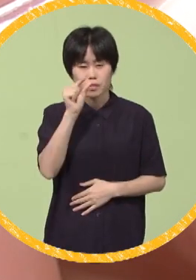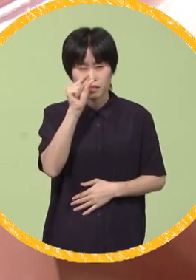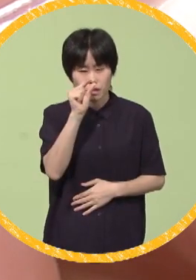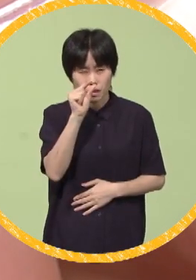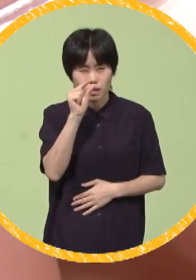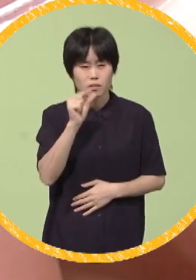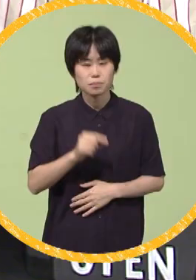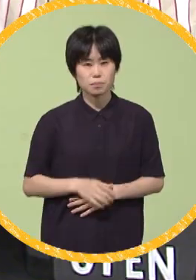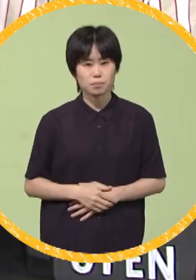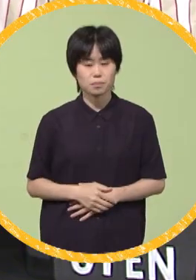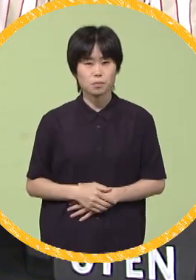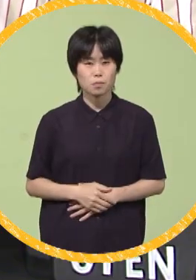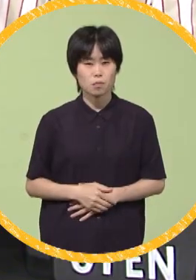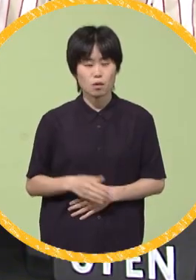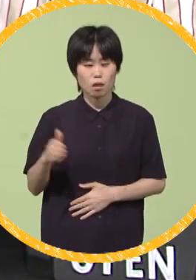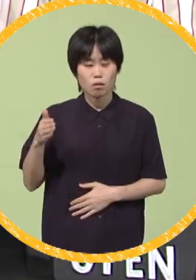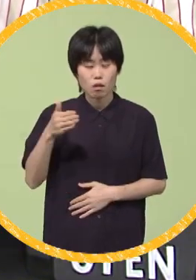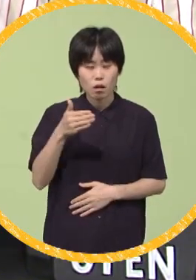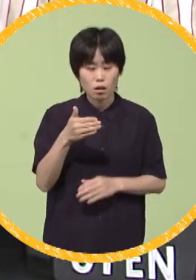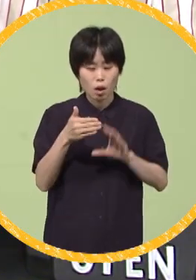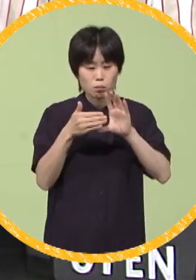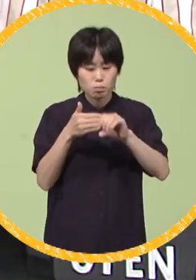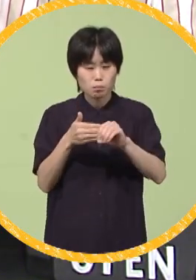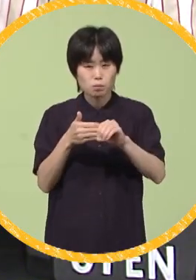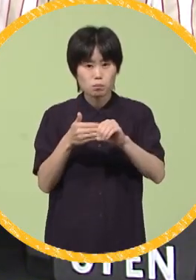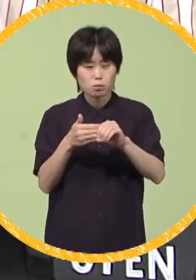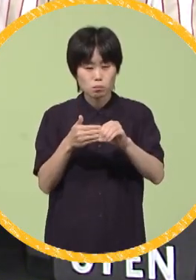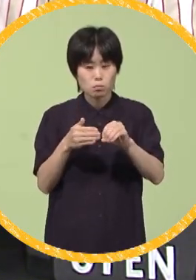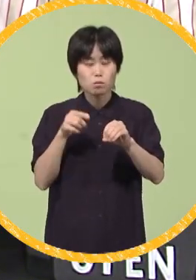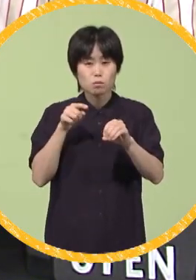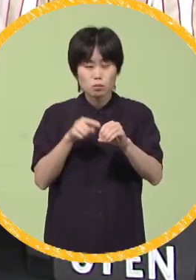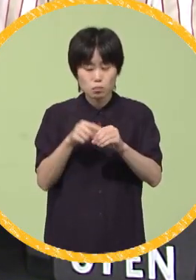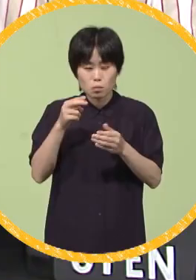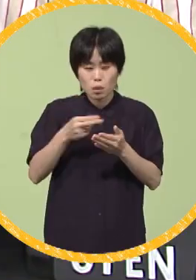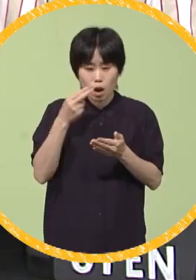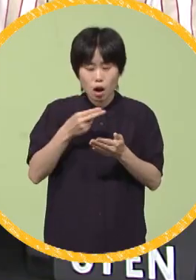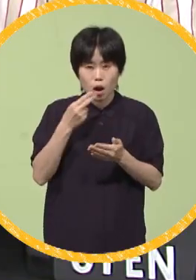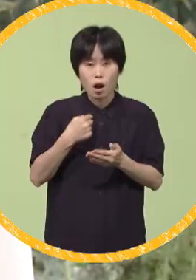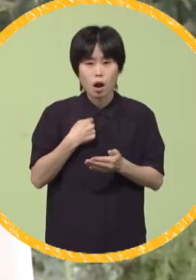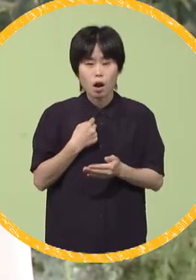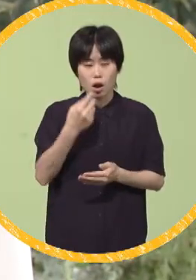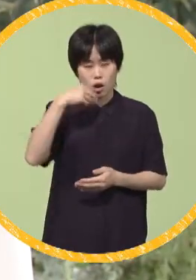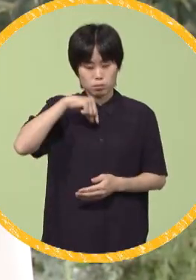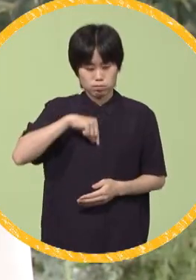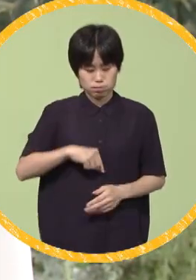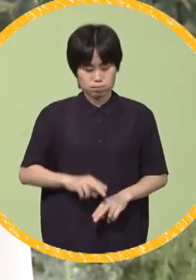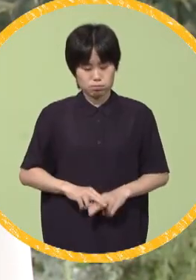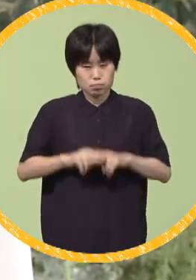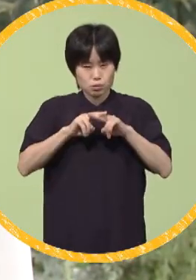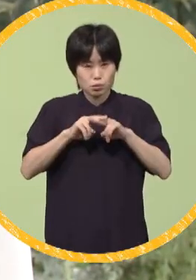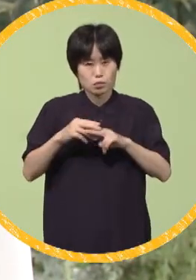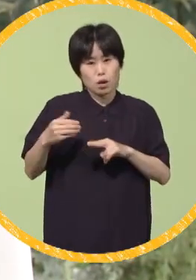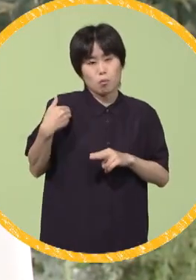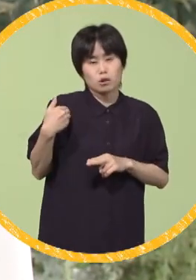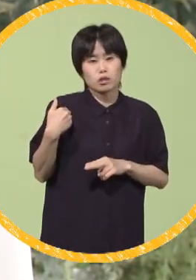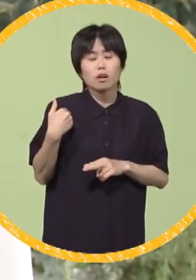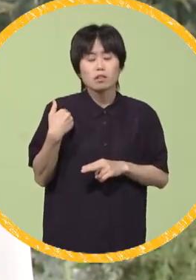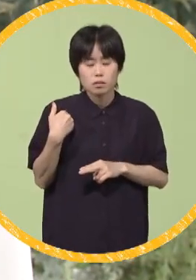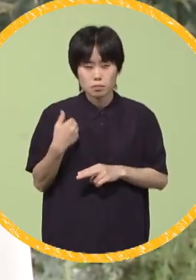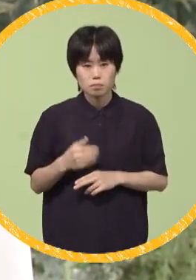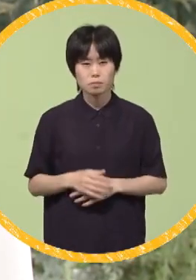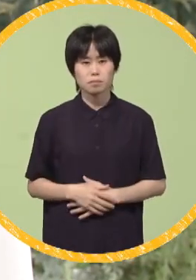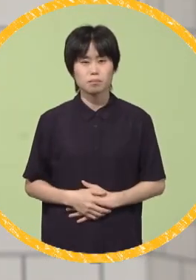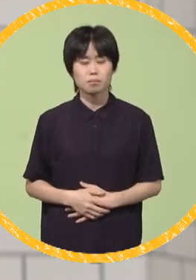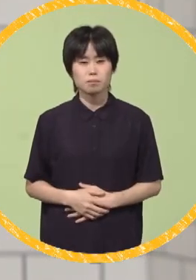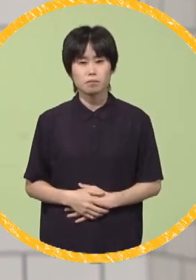いんですけどもね。 魚が飲み込んで、もしかしたらそれをまた人間が食べて、はい、うん、体に蓄積されているかもしれない。 そうなん